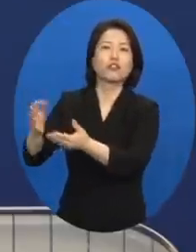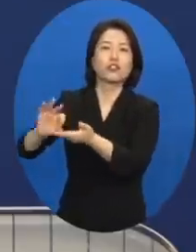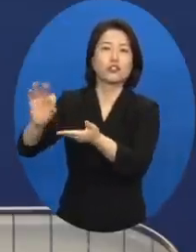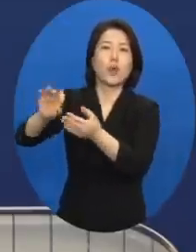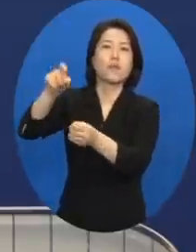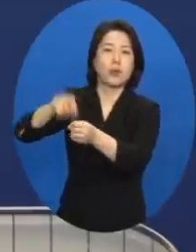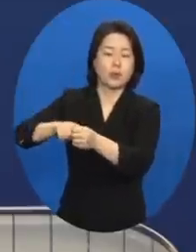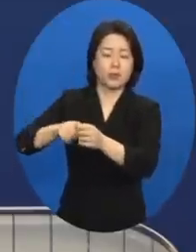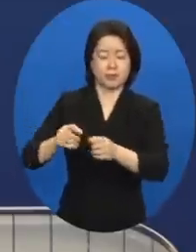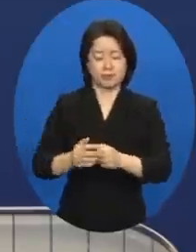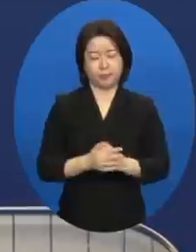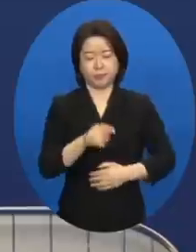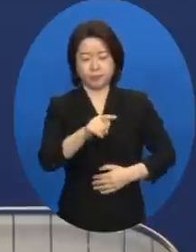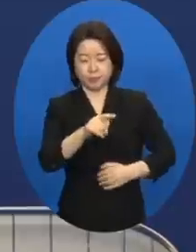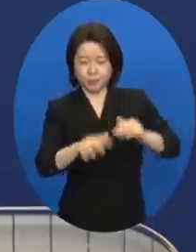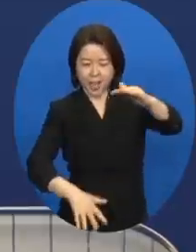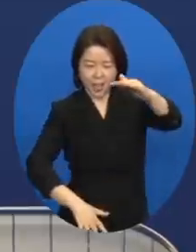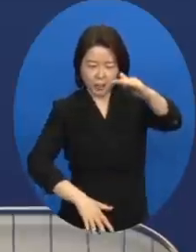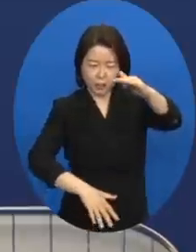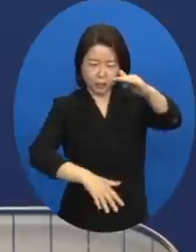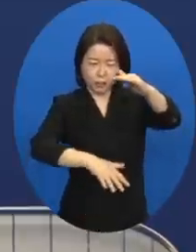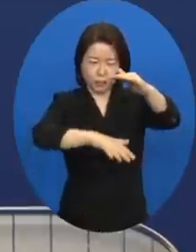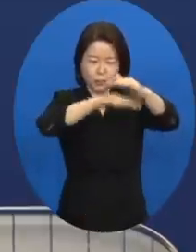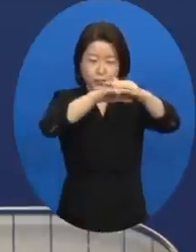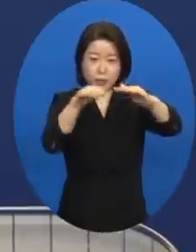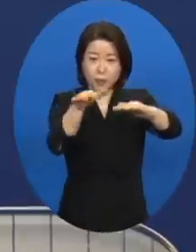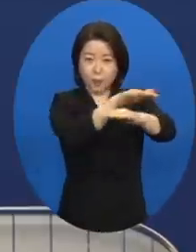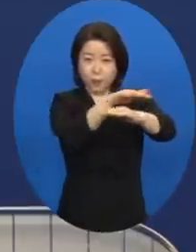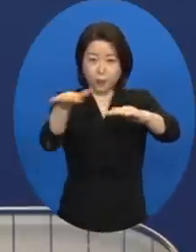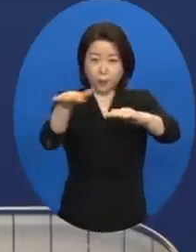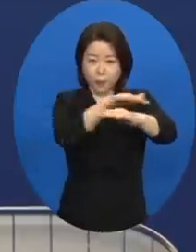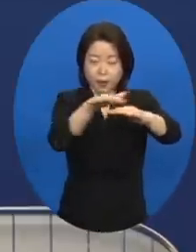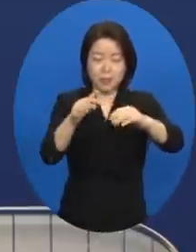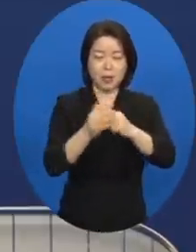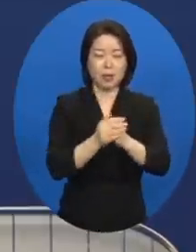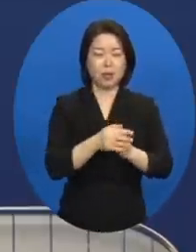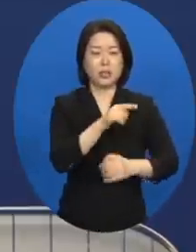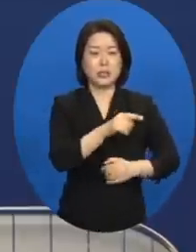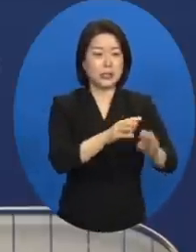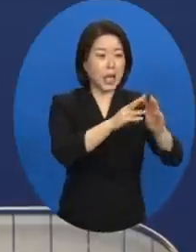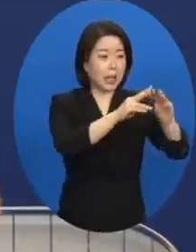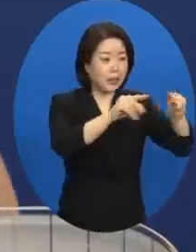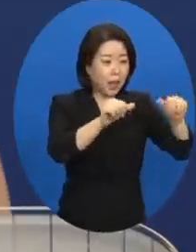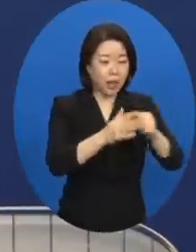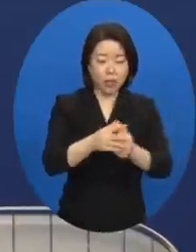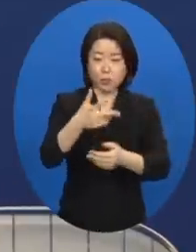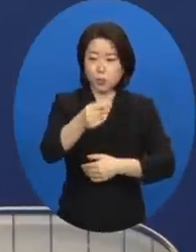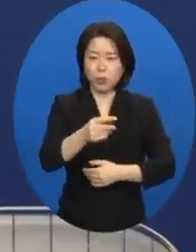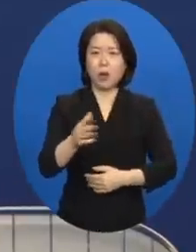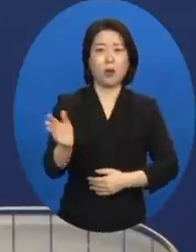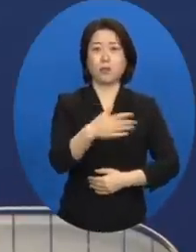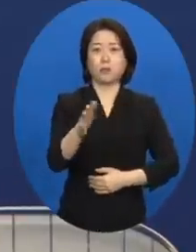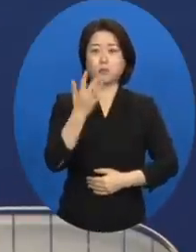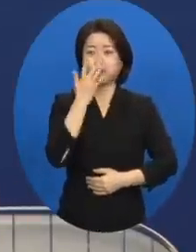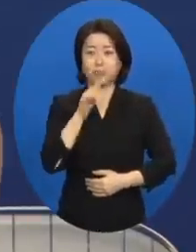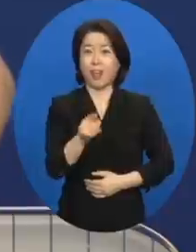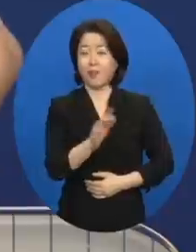그게 가득 차 있으면 땅인지 똥인지 몰라요.